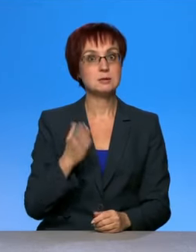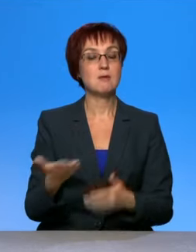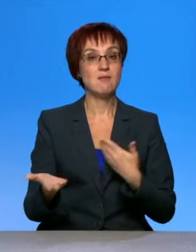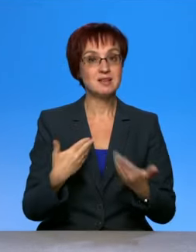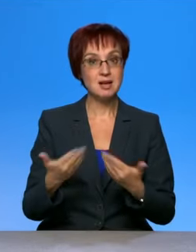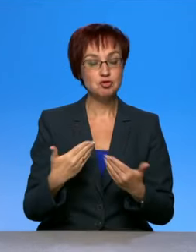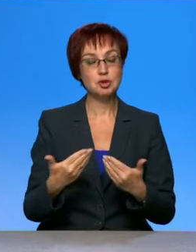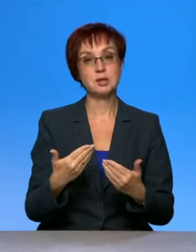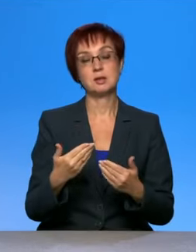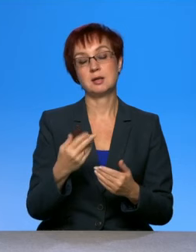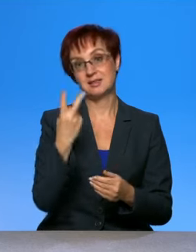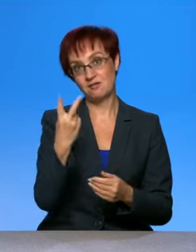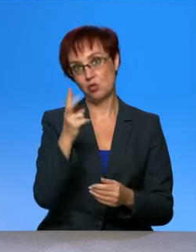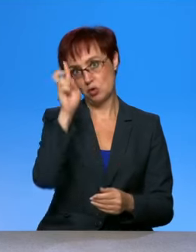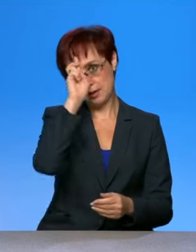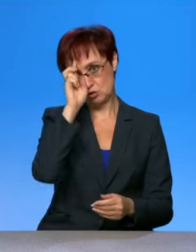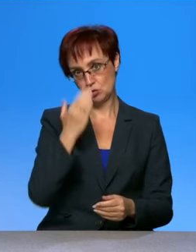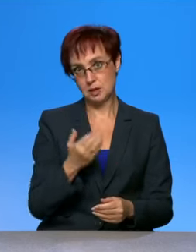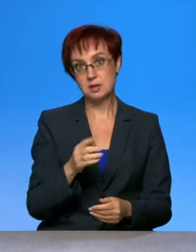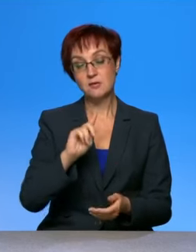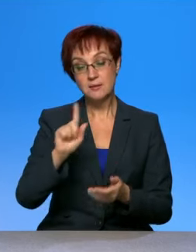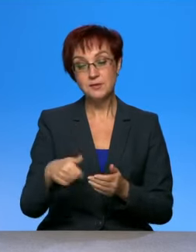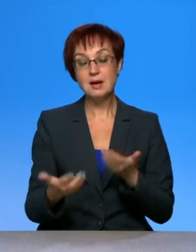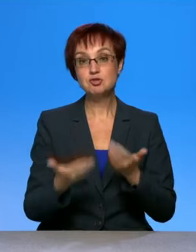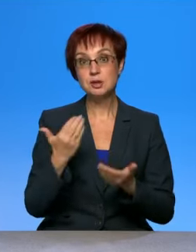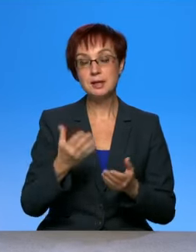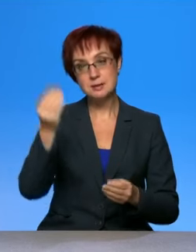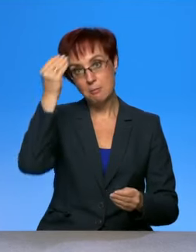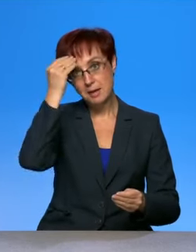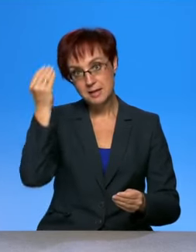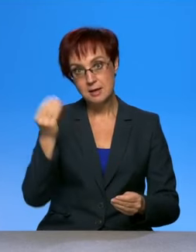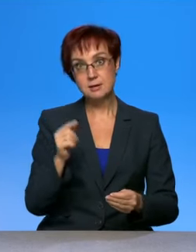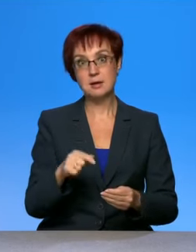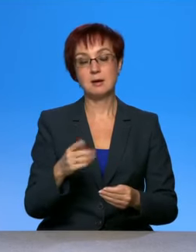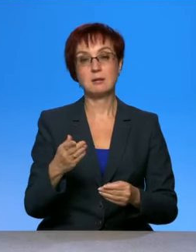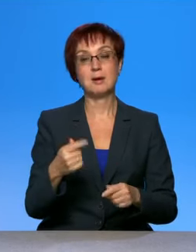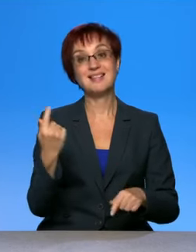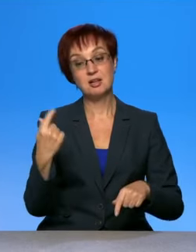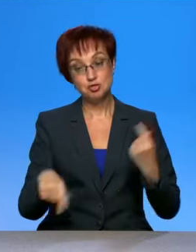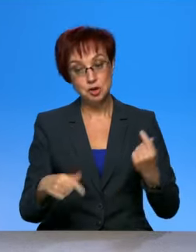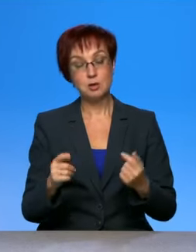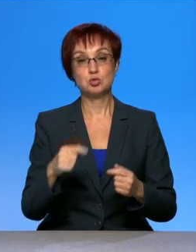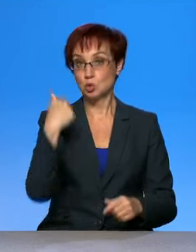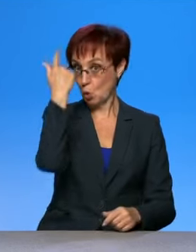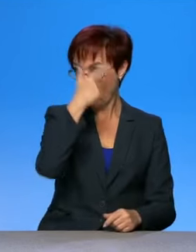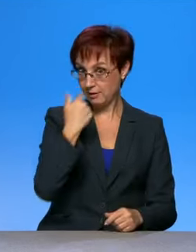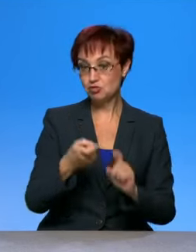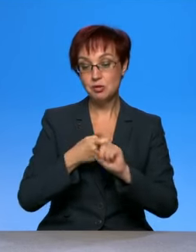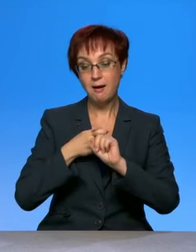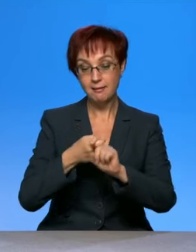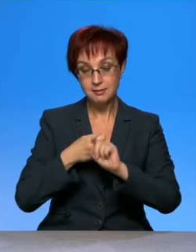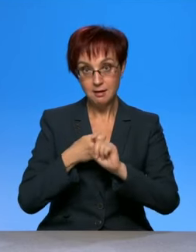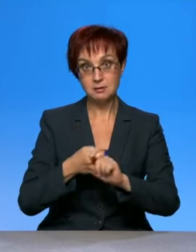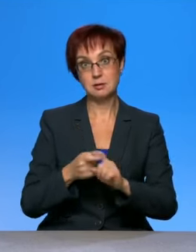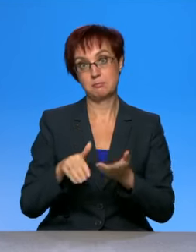позиции расходится личный контакт позволяет снизить напряжённость химия какая-то это имеет